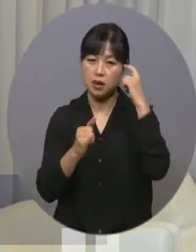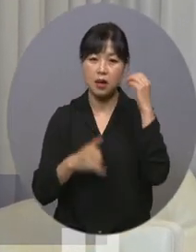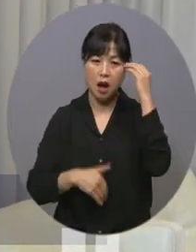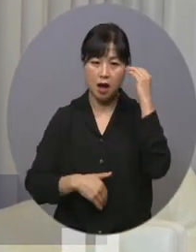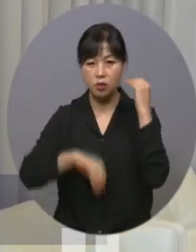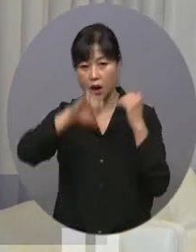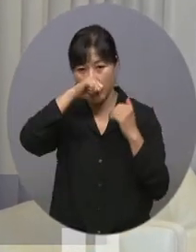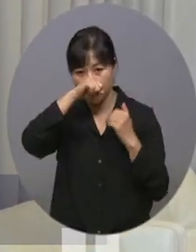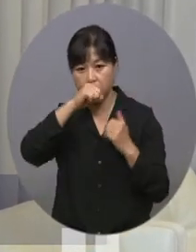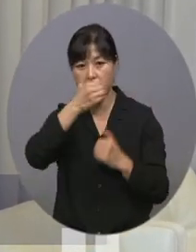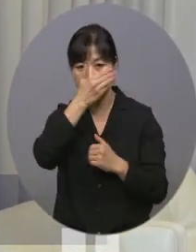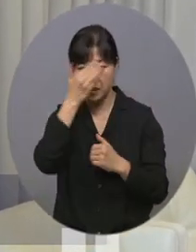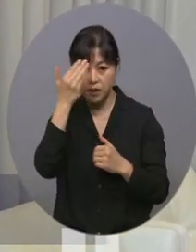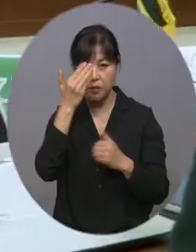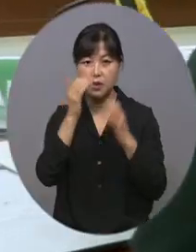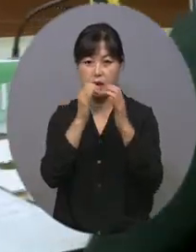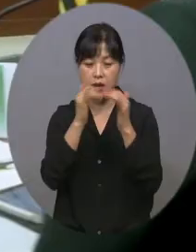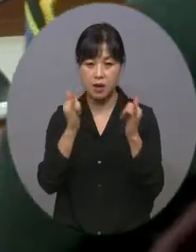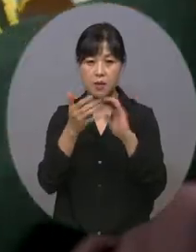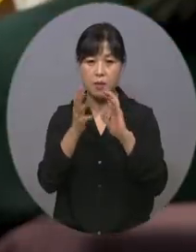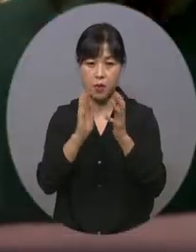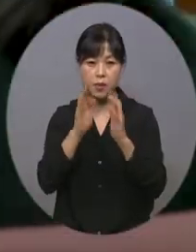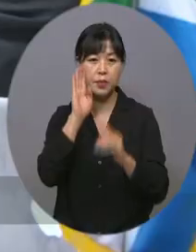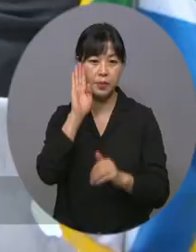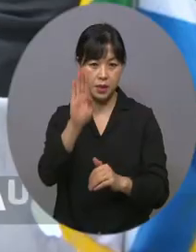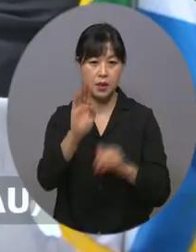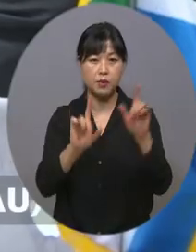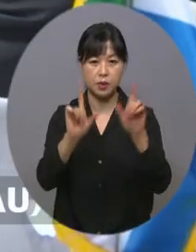Orient African Youth Forum.